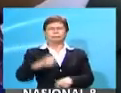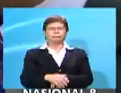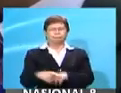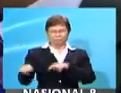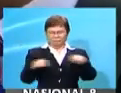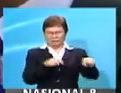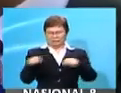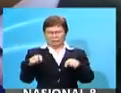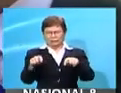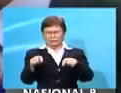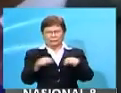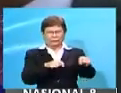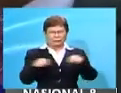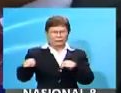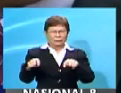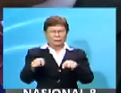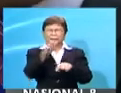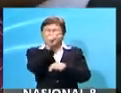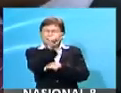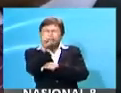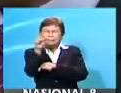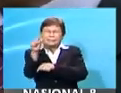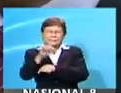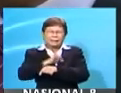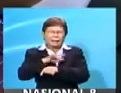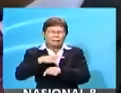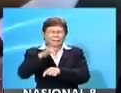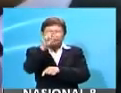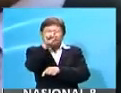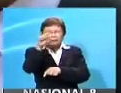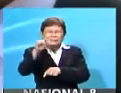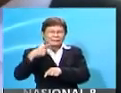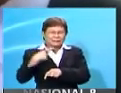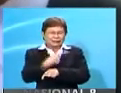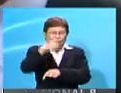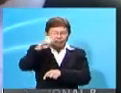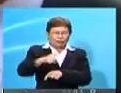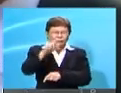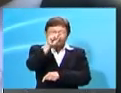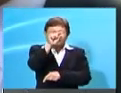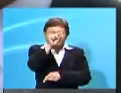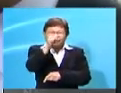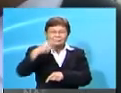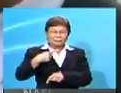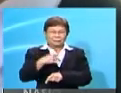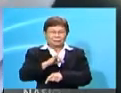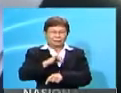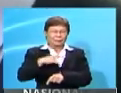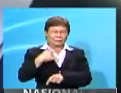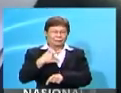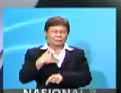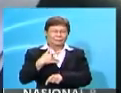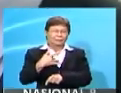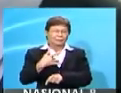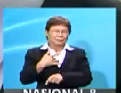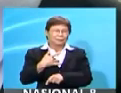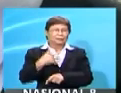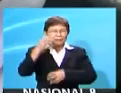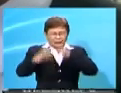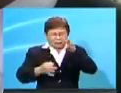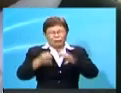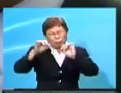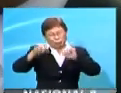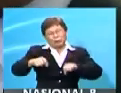tindakan strategik yang cuma sedikit yang saya rasa ya yang perlu kita kita Saya rasa Ada ralat sikit ya kalau